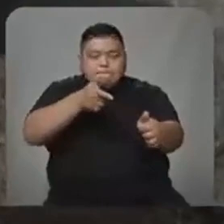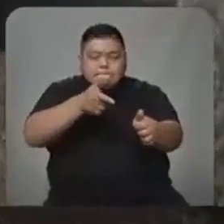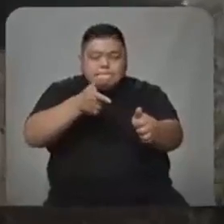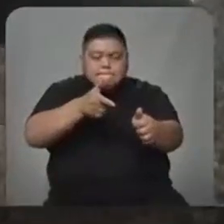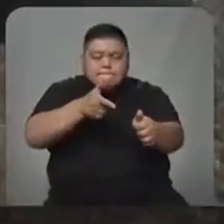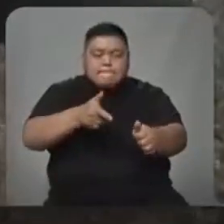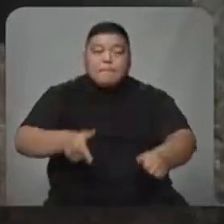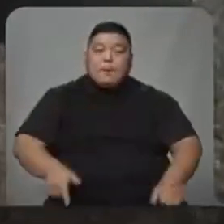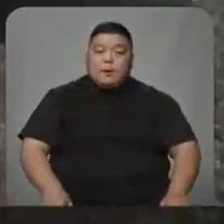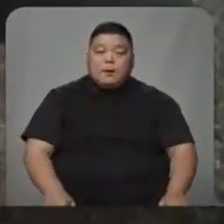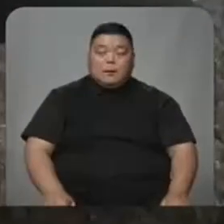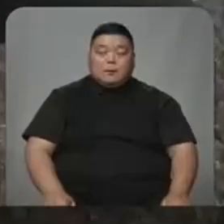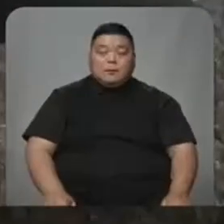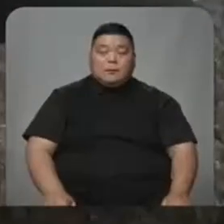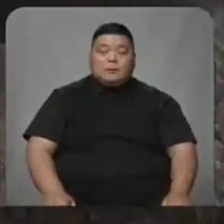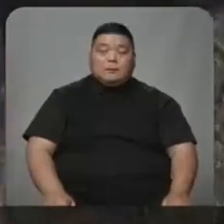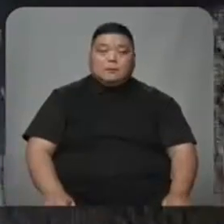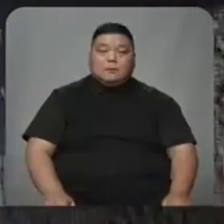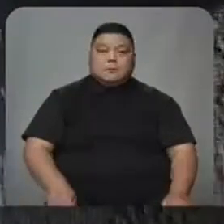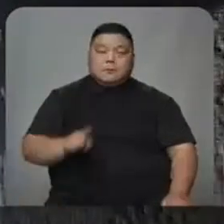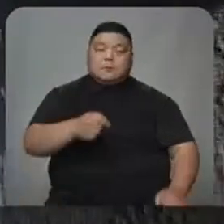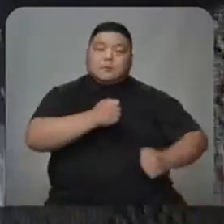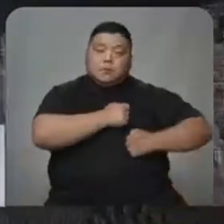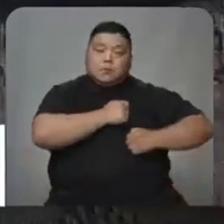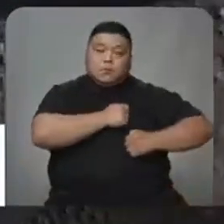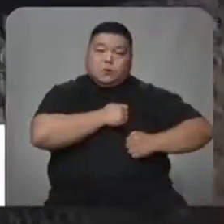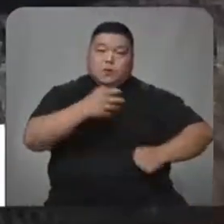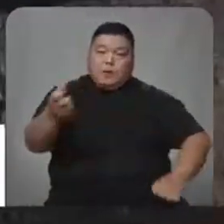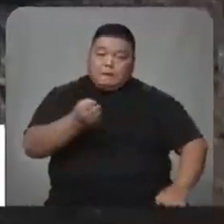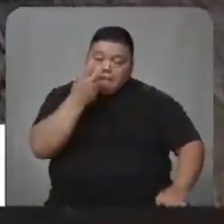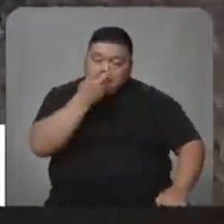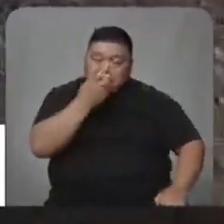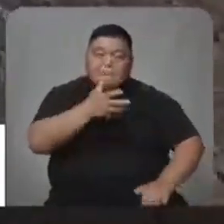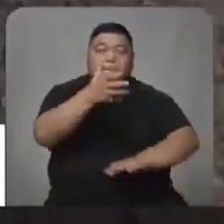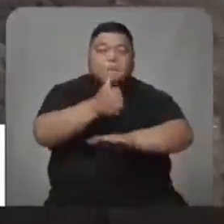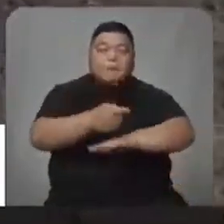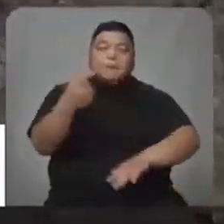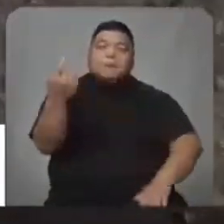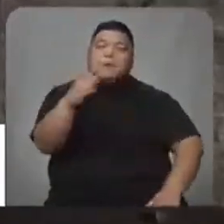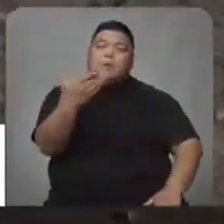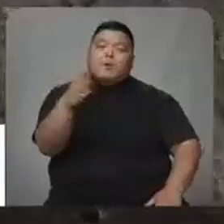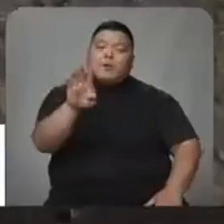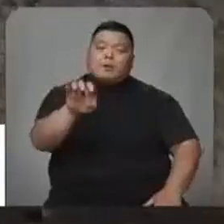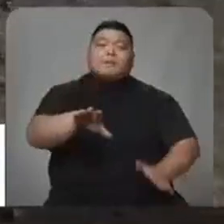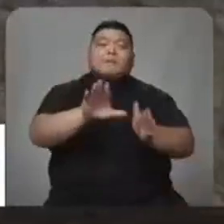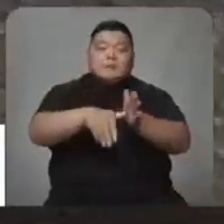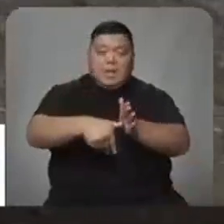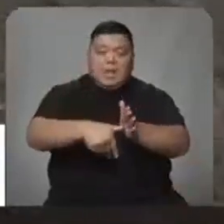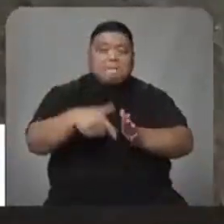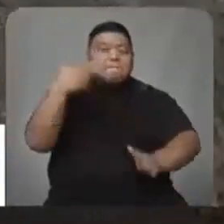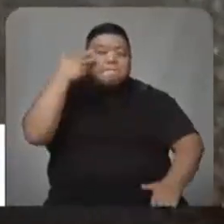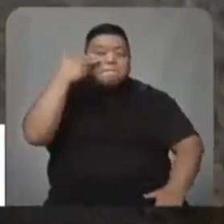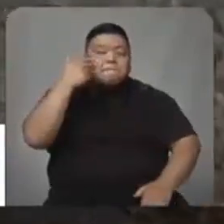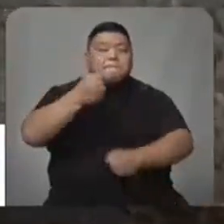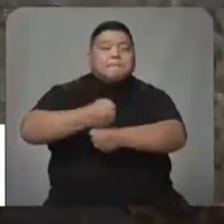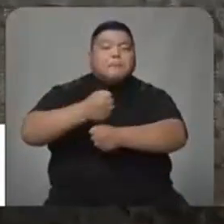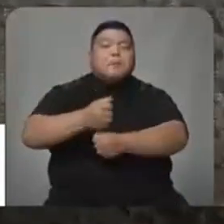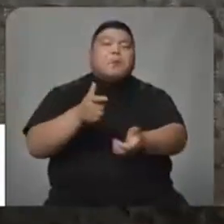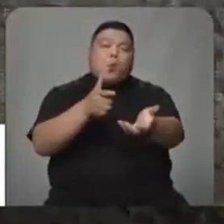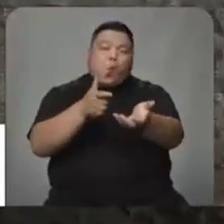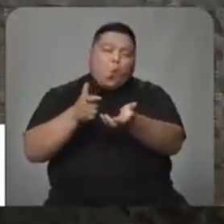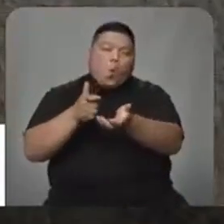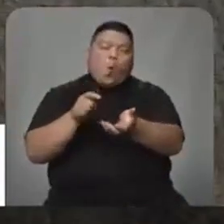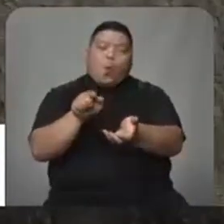총과 실입니다 국방부나 과학수사 연구소의 감정 결과 1940년대에 생산된 미국 레밍턴 사의